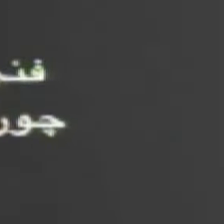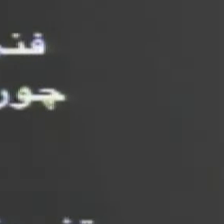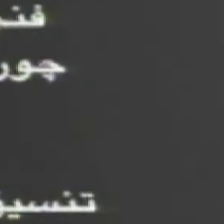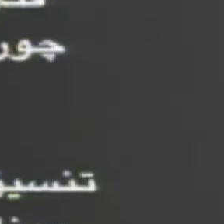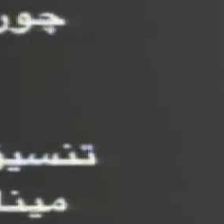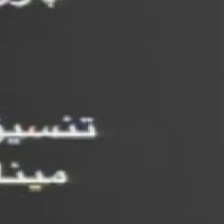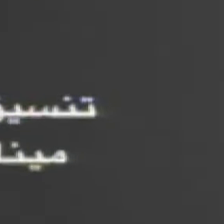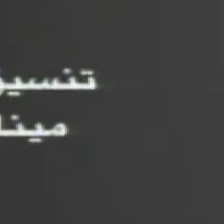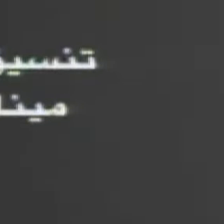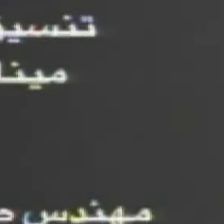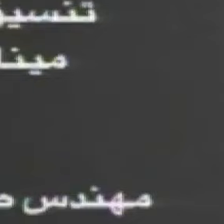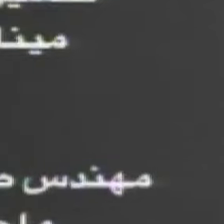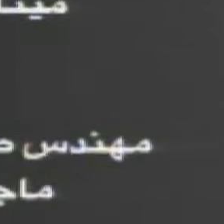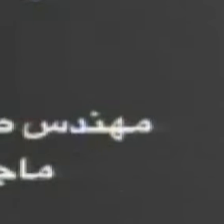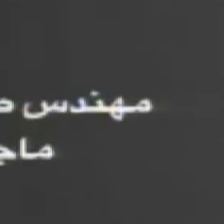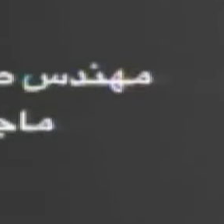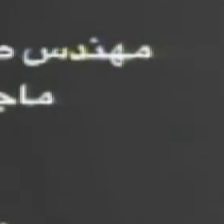ا